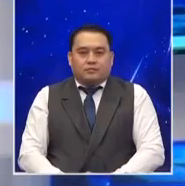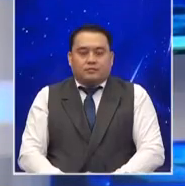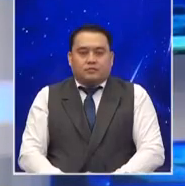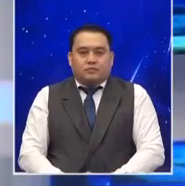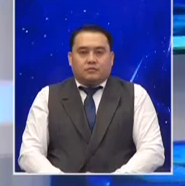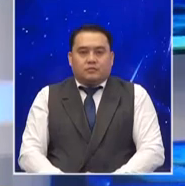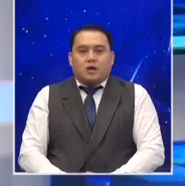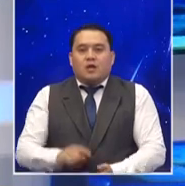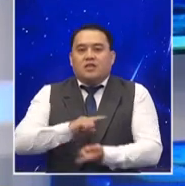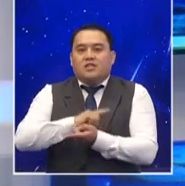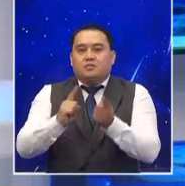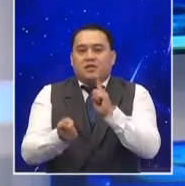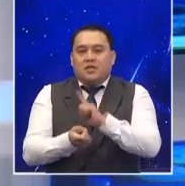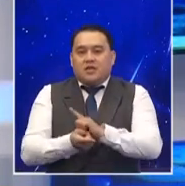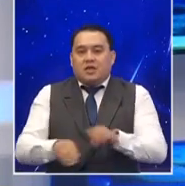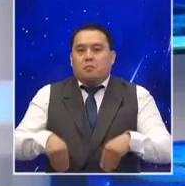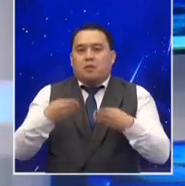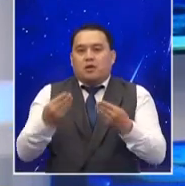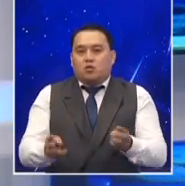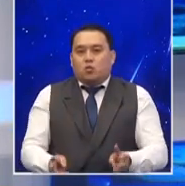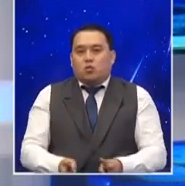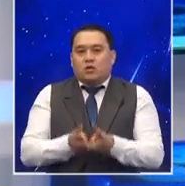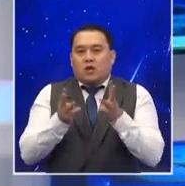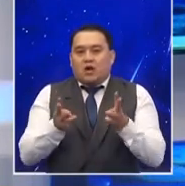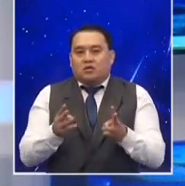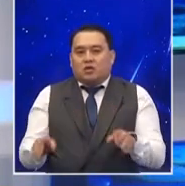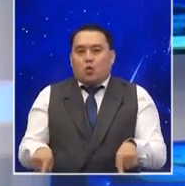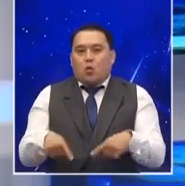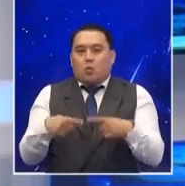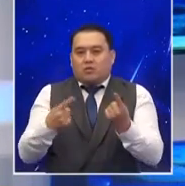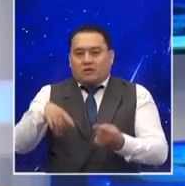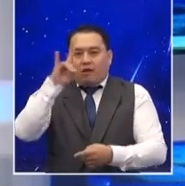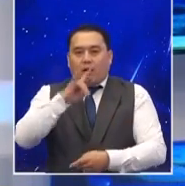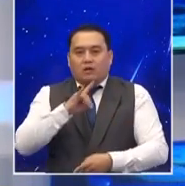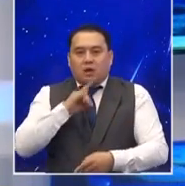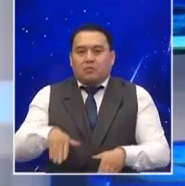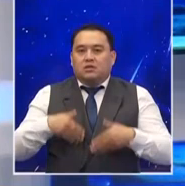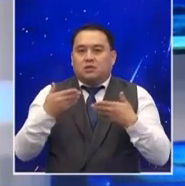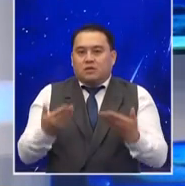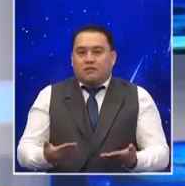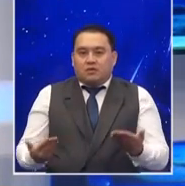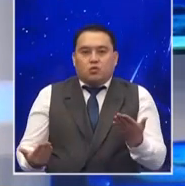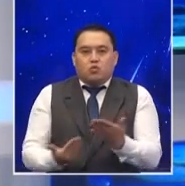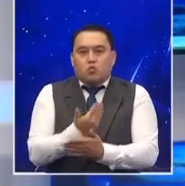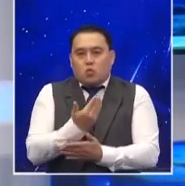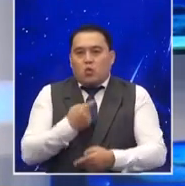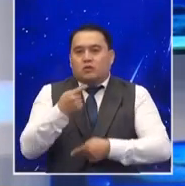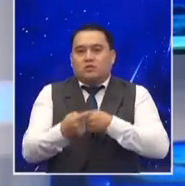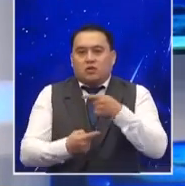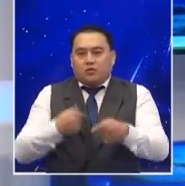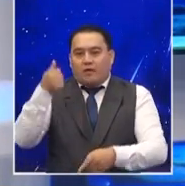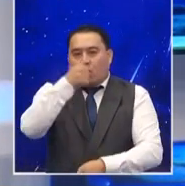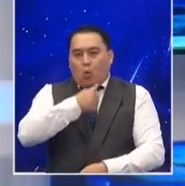Новый пакет реформ, которые придадут импульс демократическим преобразованиям в Казахстане, представят уже в